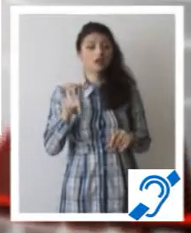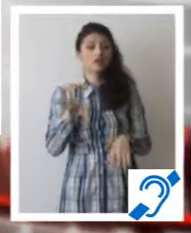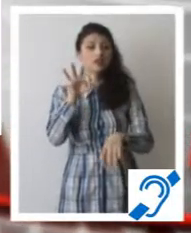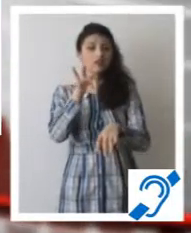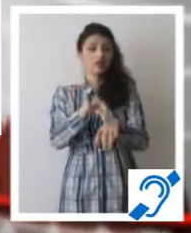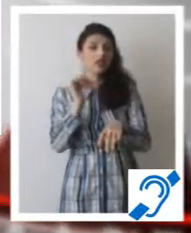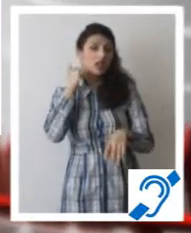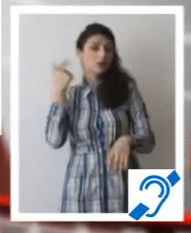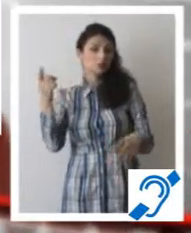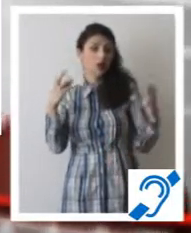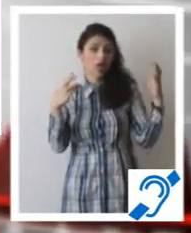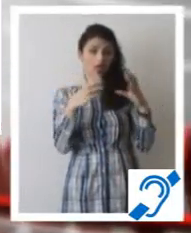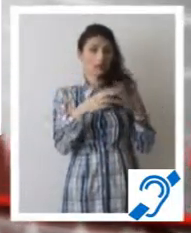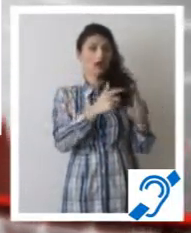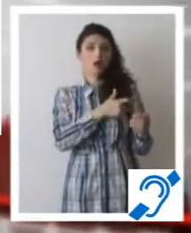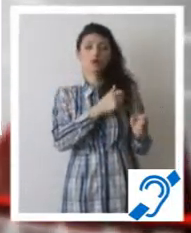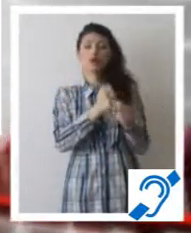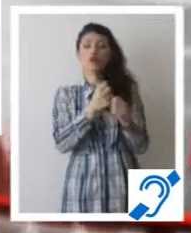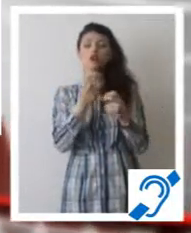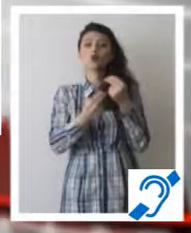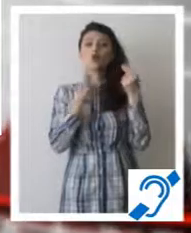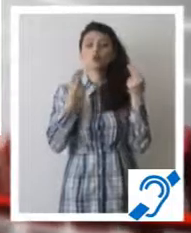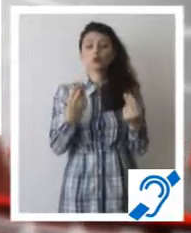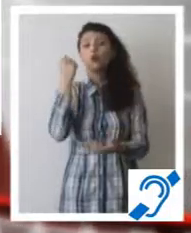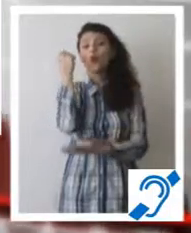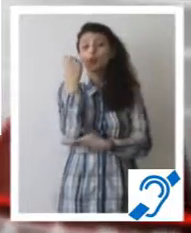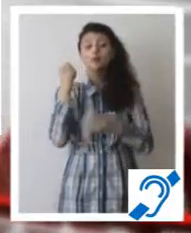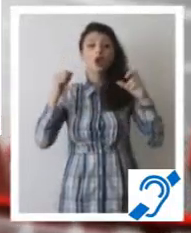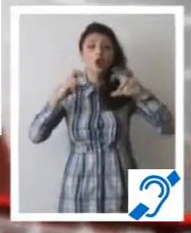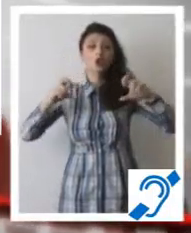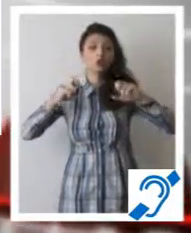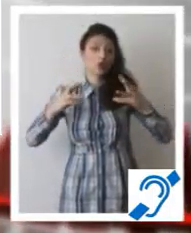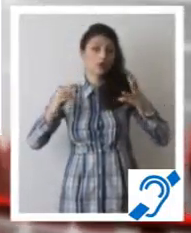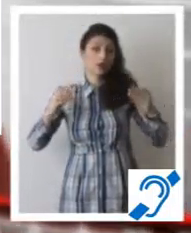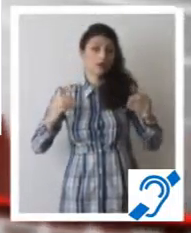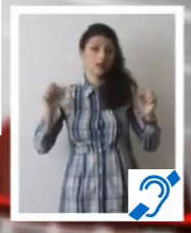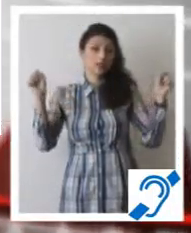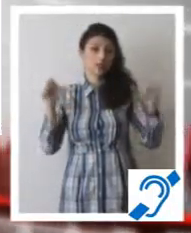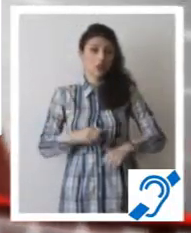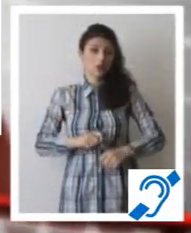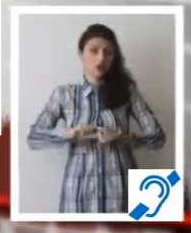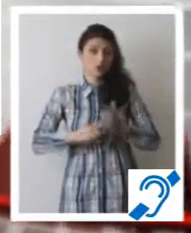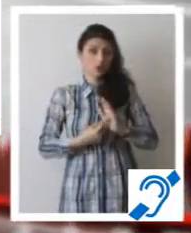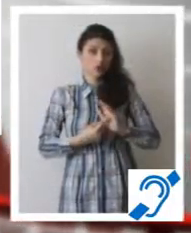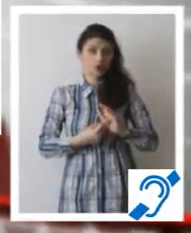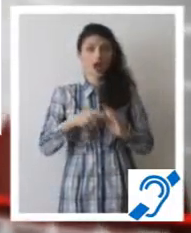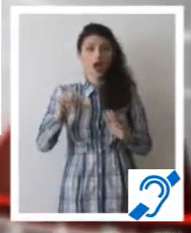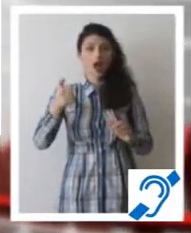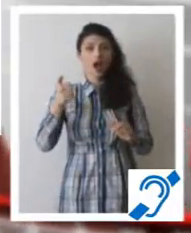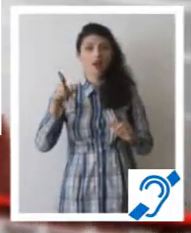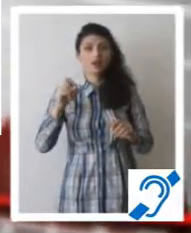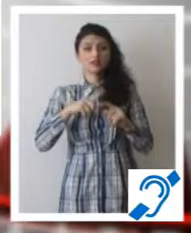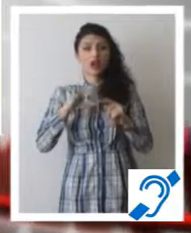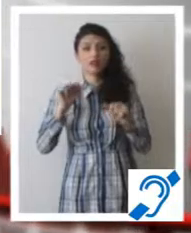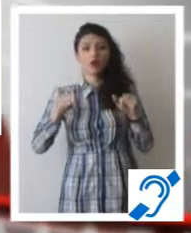dată, CN din Nicu Golescu nu a mai reușit să etaleze un joc bun, oaspeții controlând partida de la un capăt la celălalt. FCM Alexandria,